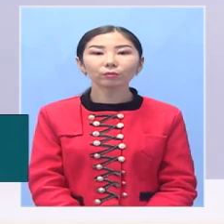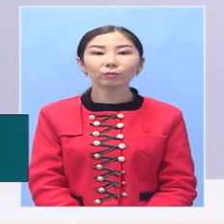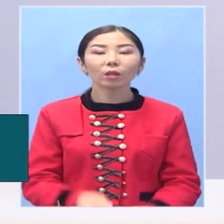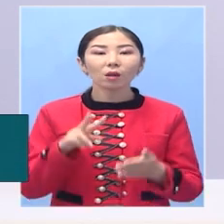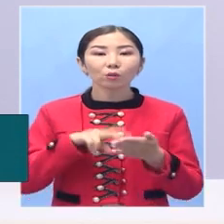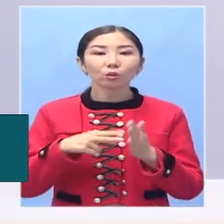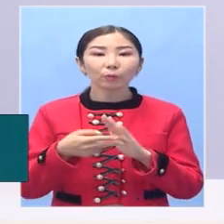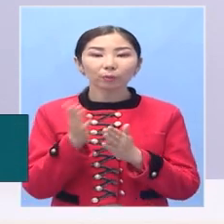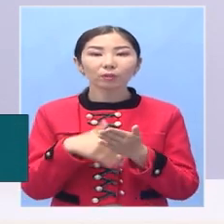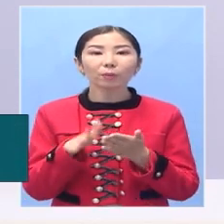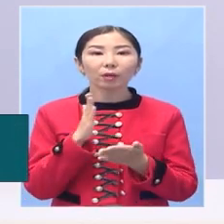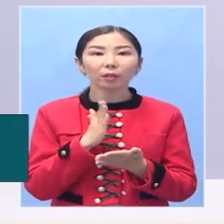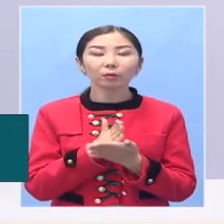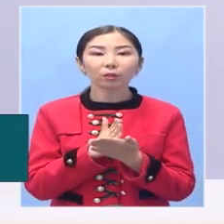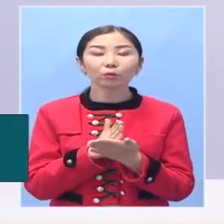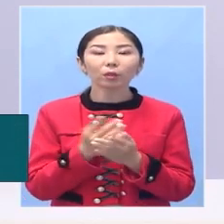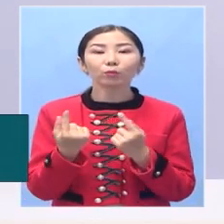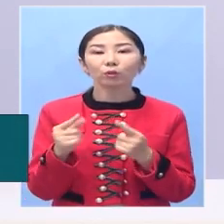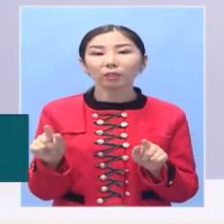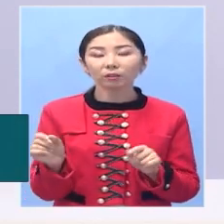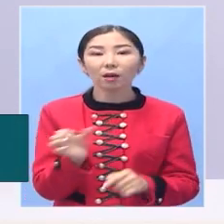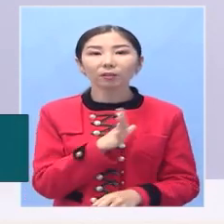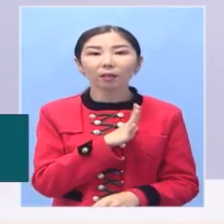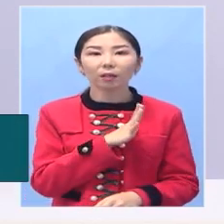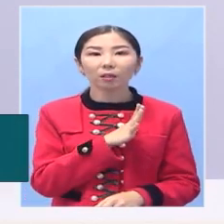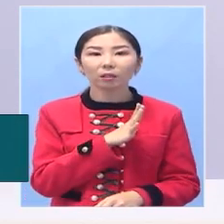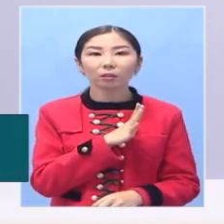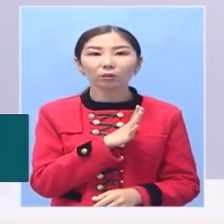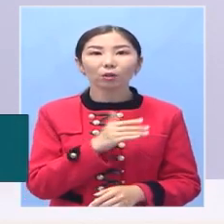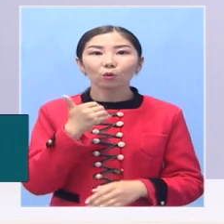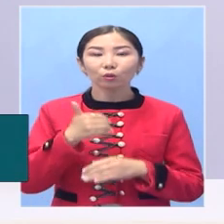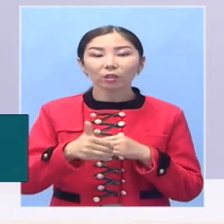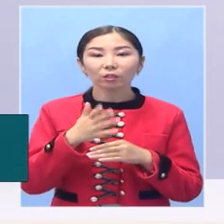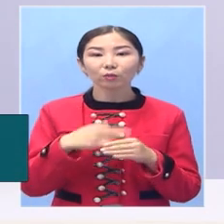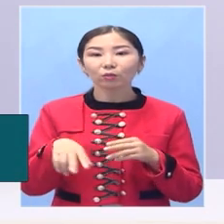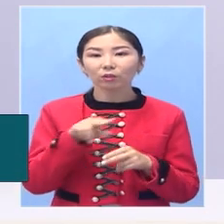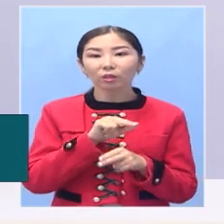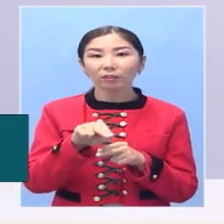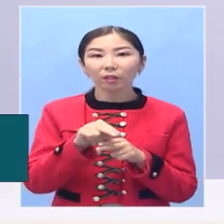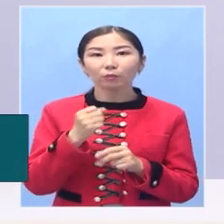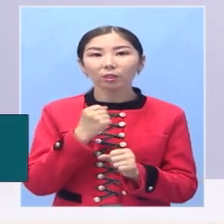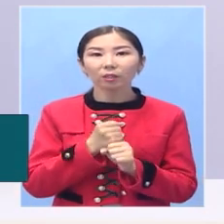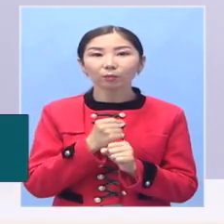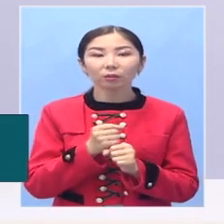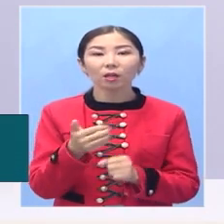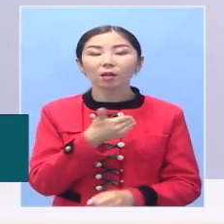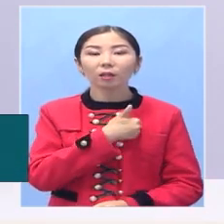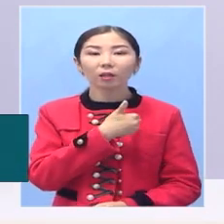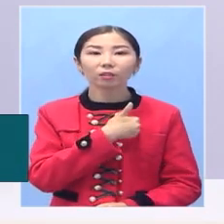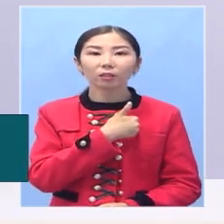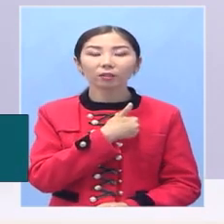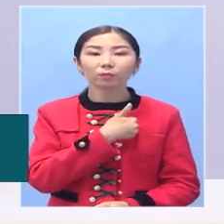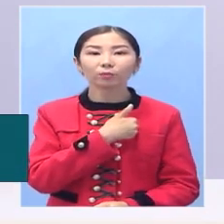жоспарымызда бар. Енді одан бөлек орташа жөндеуді жасағымыз келеді жаңағыдай.